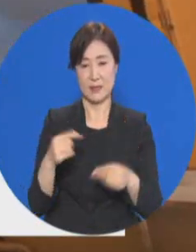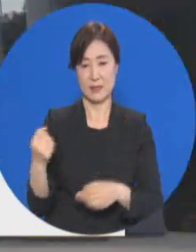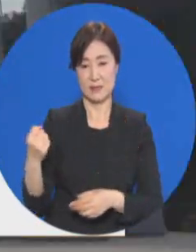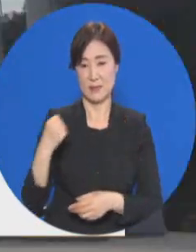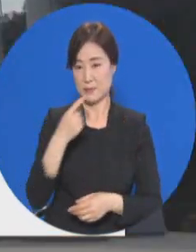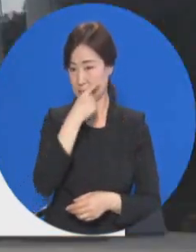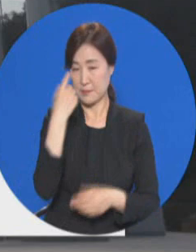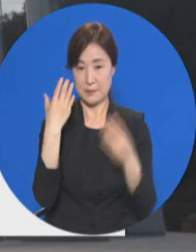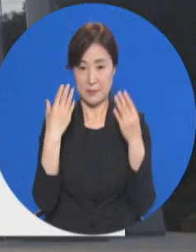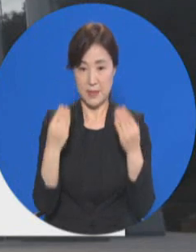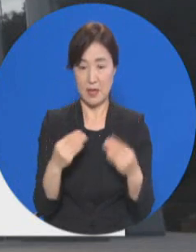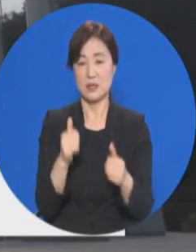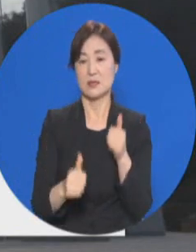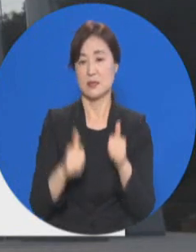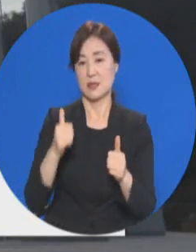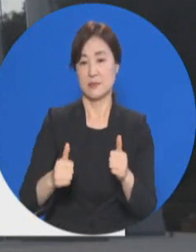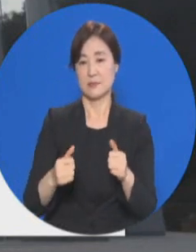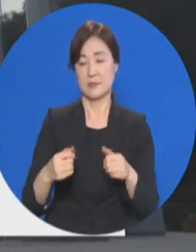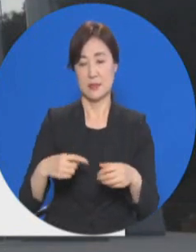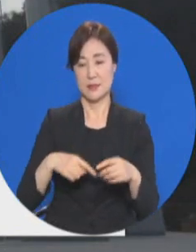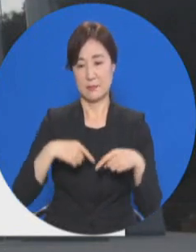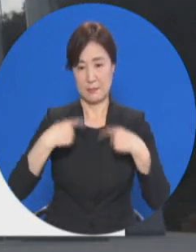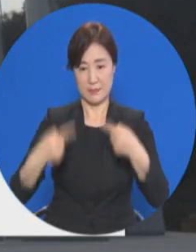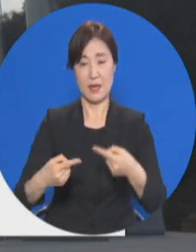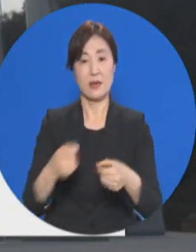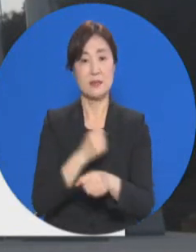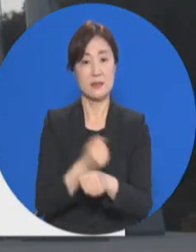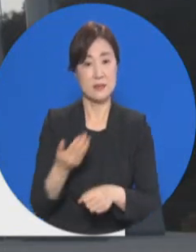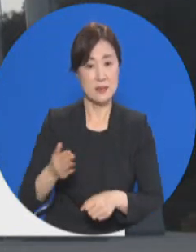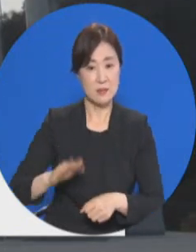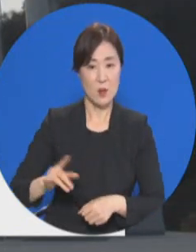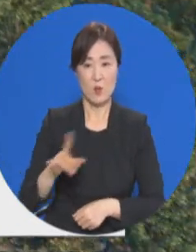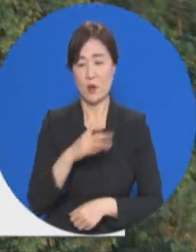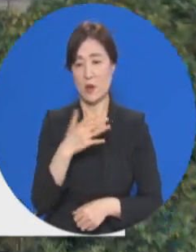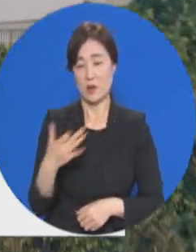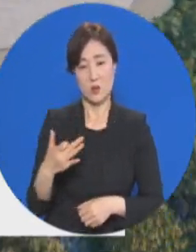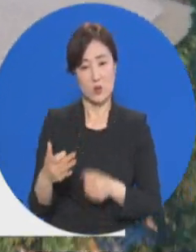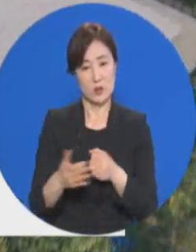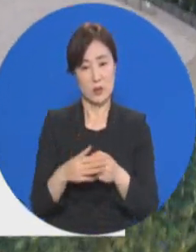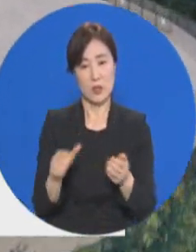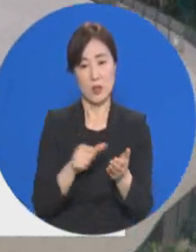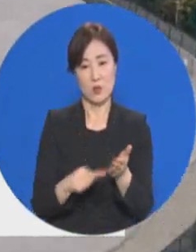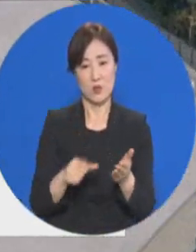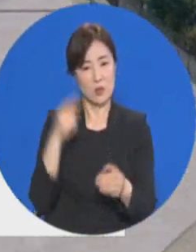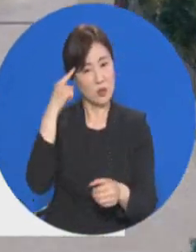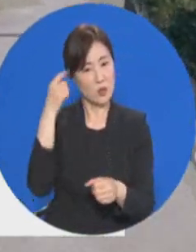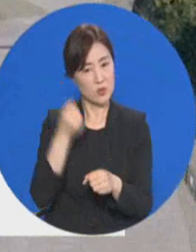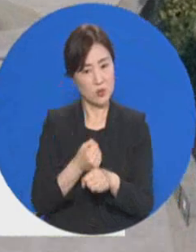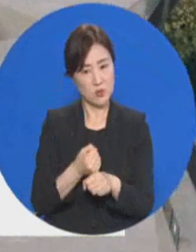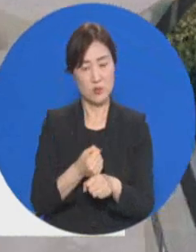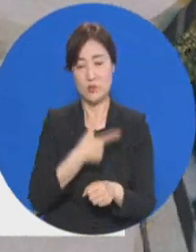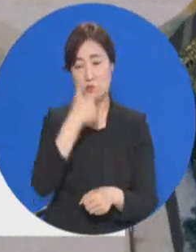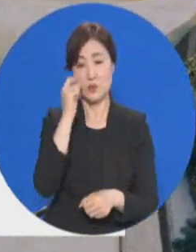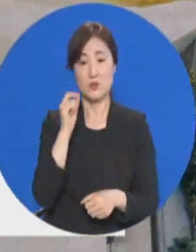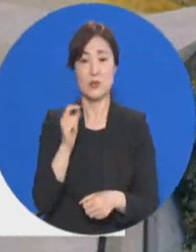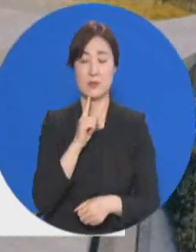2단 최종 시험 단계에도 들어갔지만 코로나19 영향과 함께 부품 개발도 부진한 상태라고